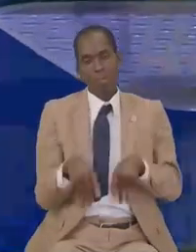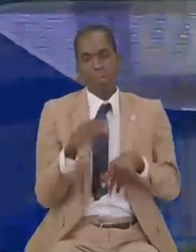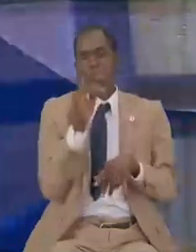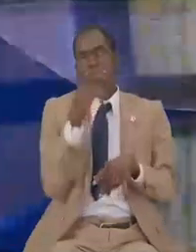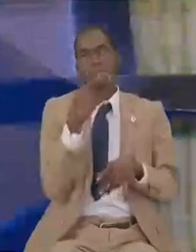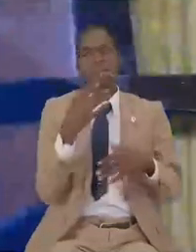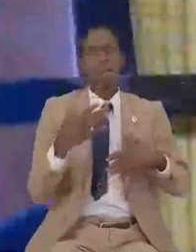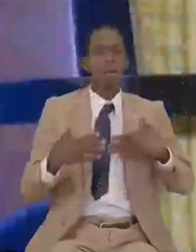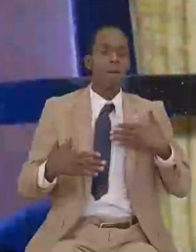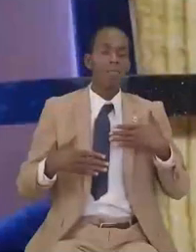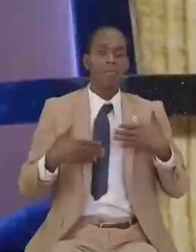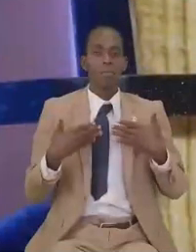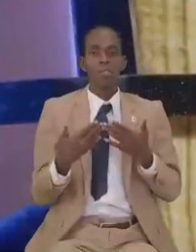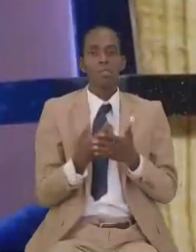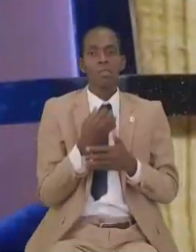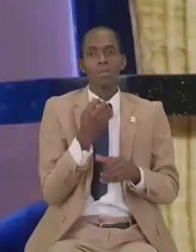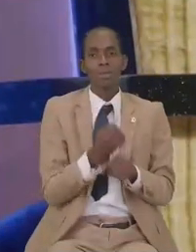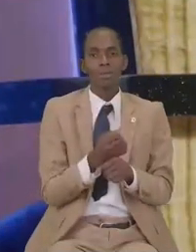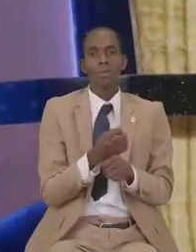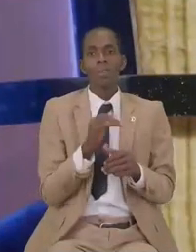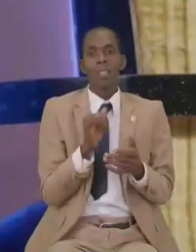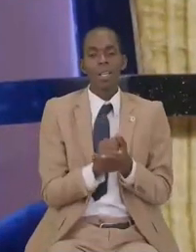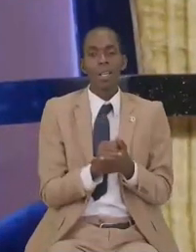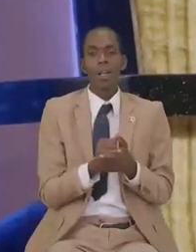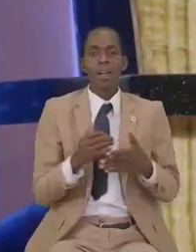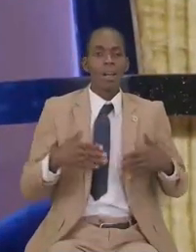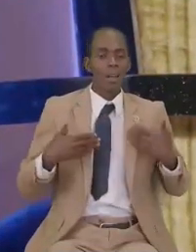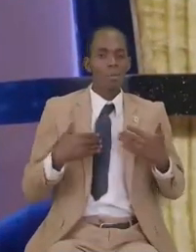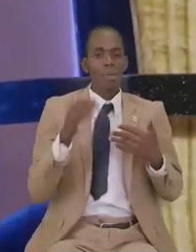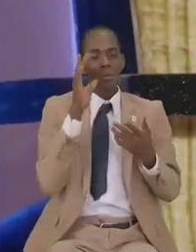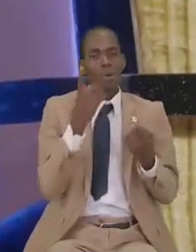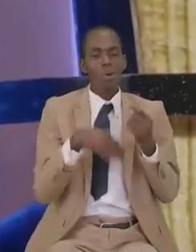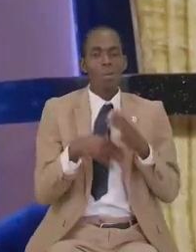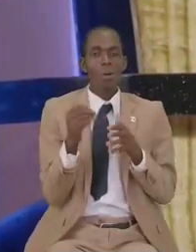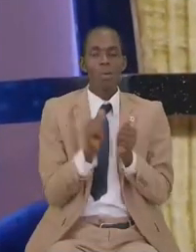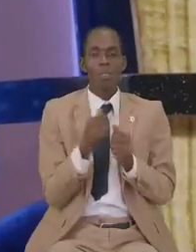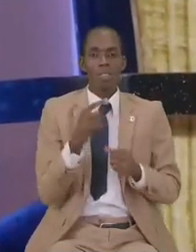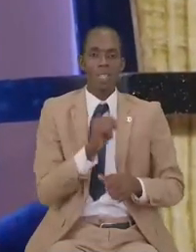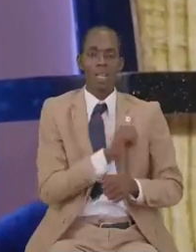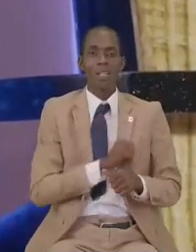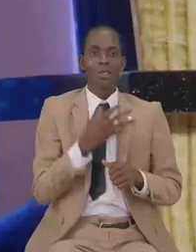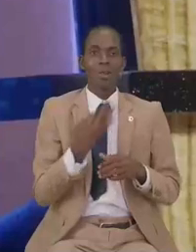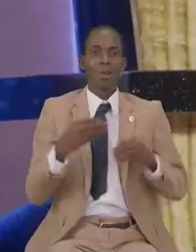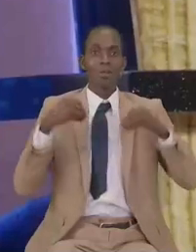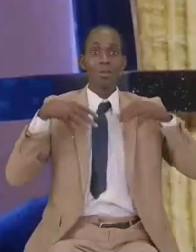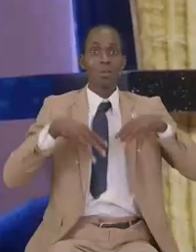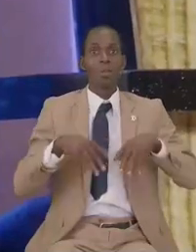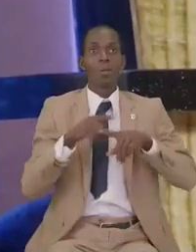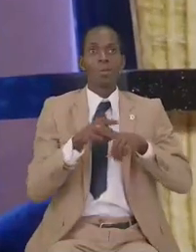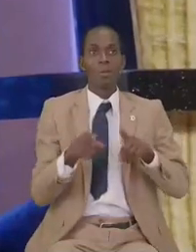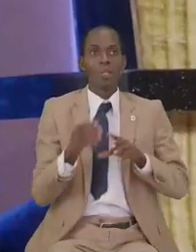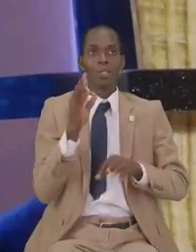attristée, angoissée, et quand on le dit heureuse année, et lui aussi